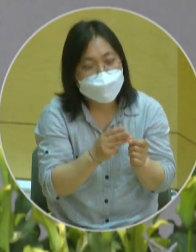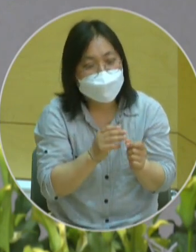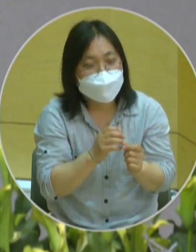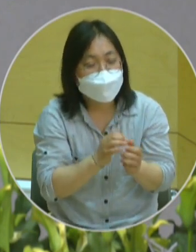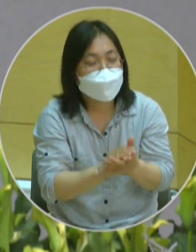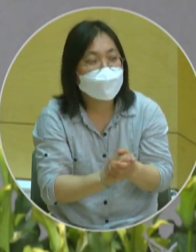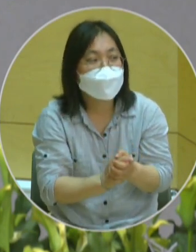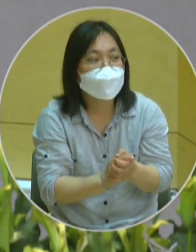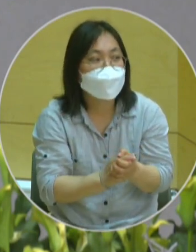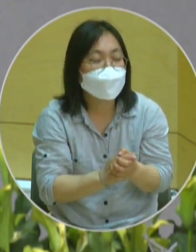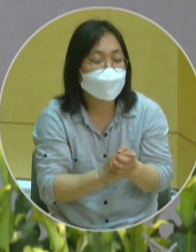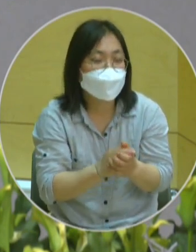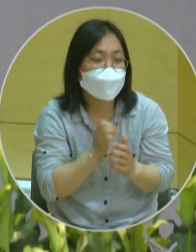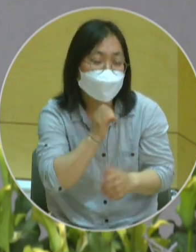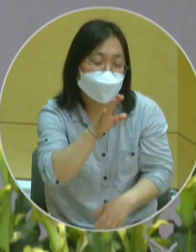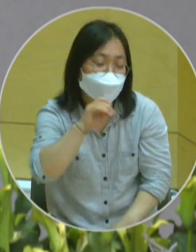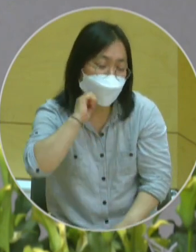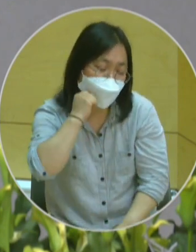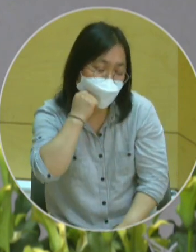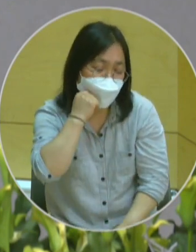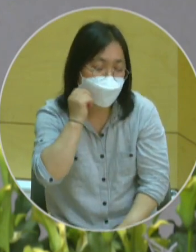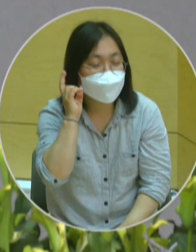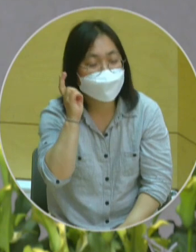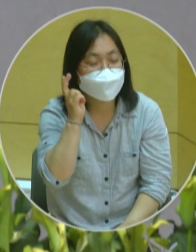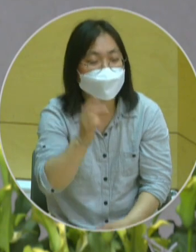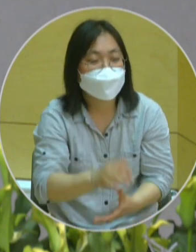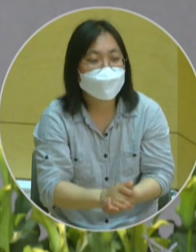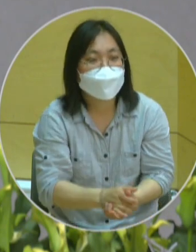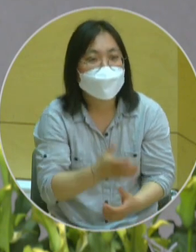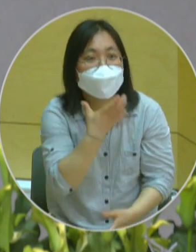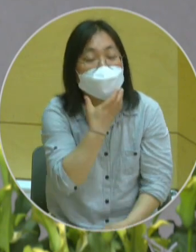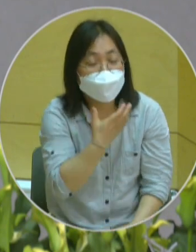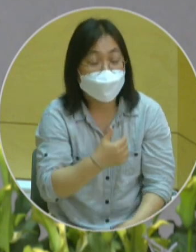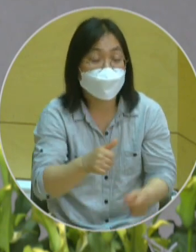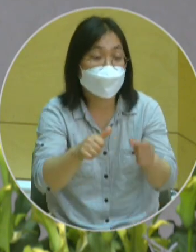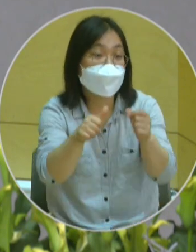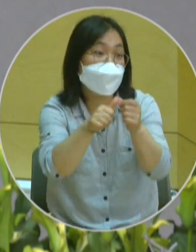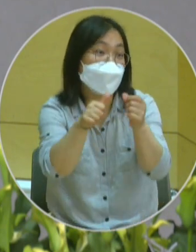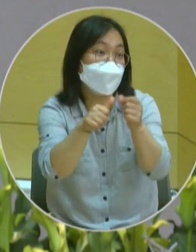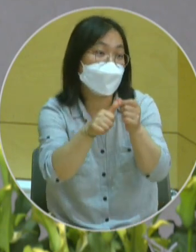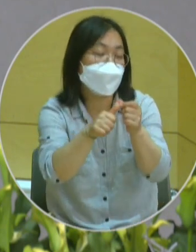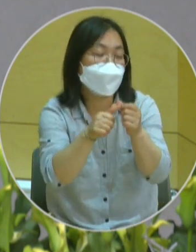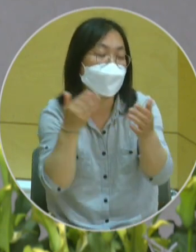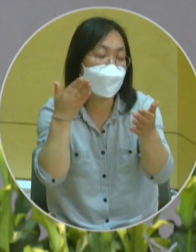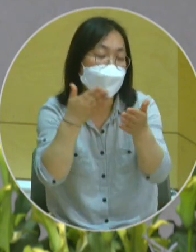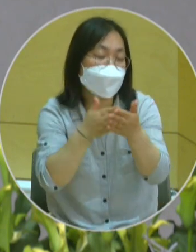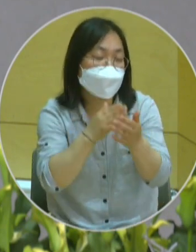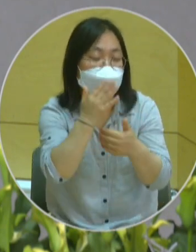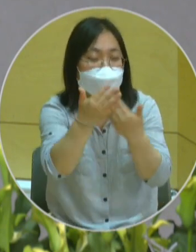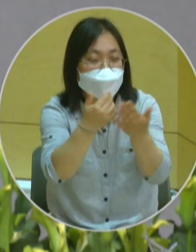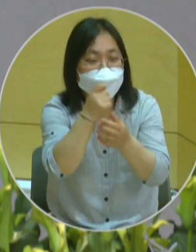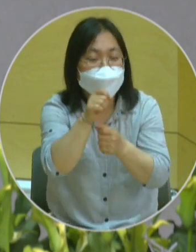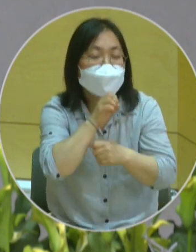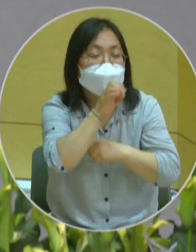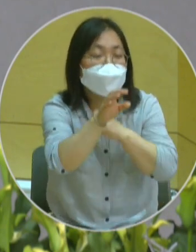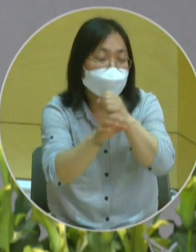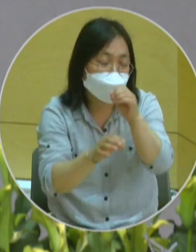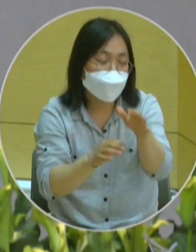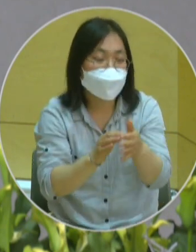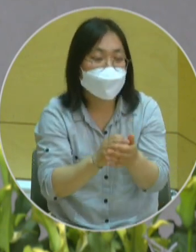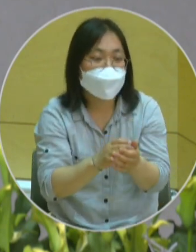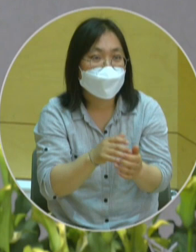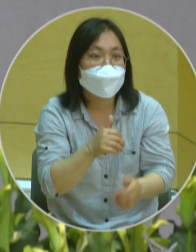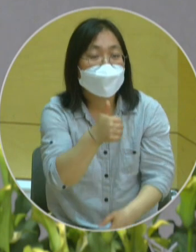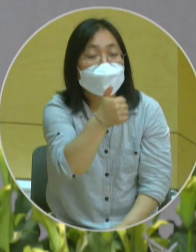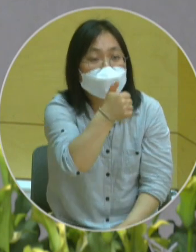세 번이라서 세 번하고는 그 다음 못해요. 아브라함 다섯 번, 50명, 하나님 45명,